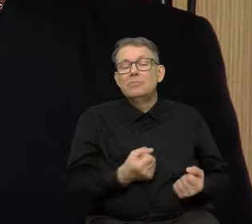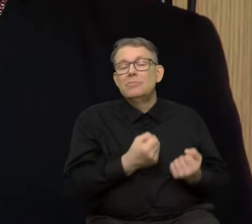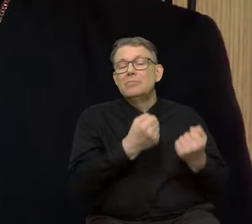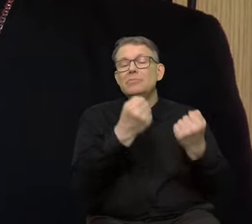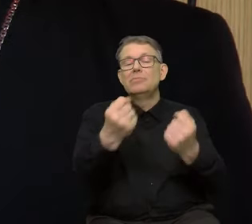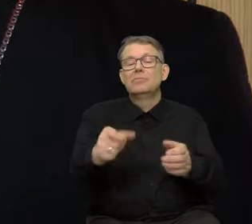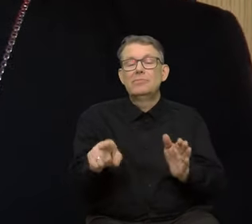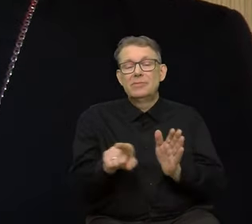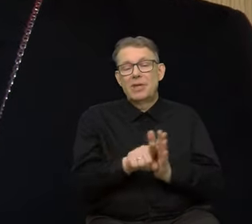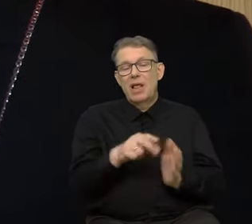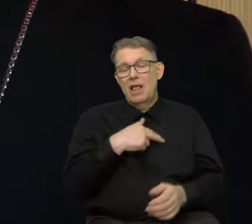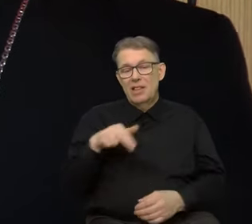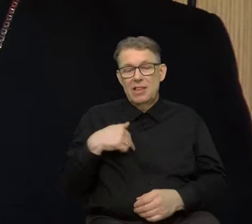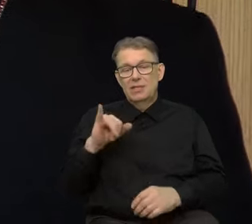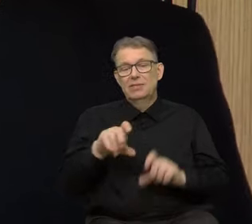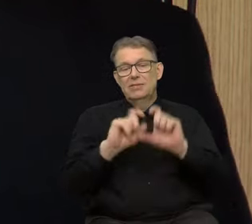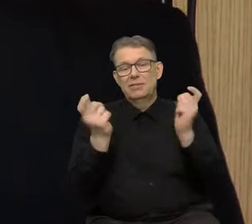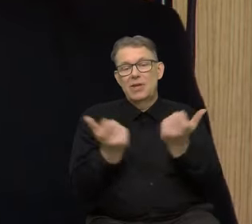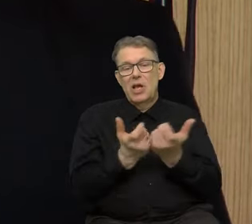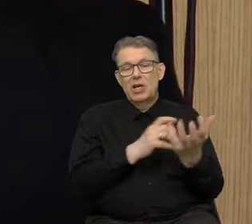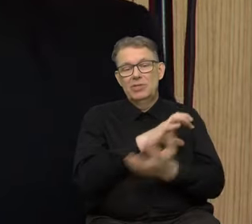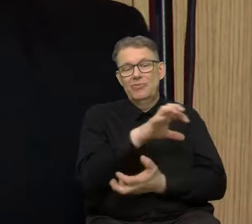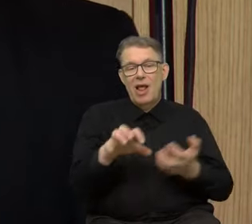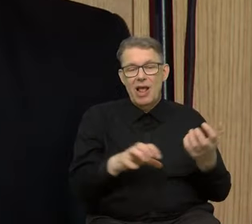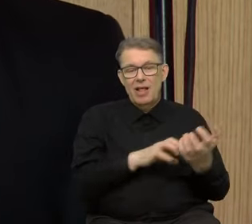całemu światu.